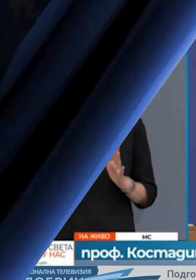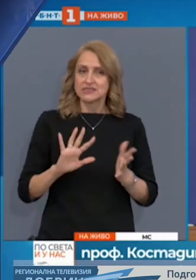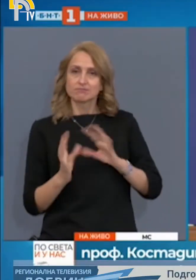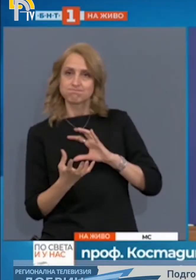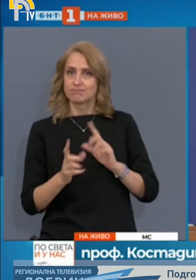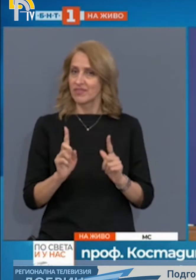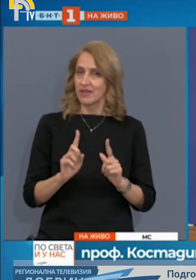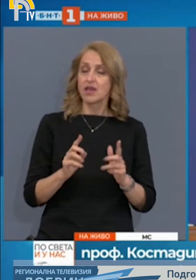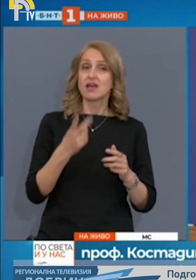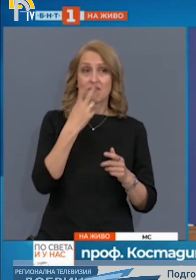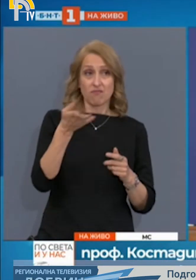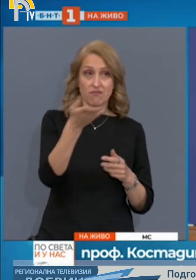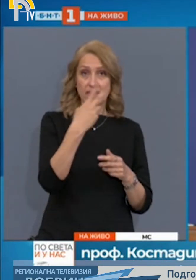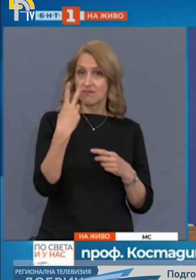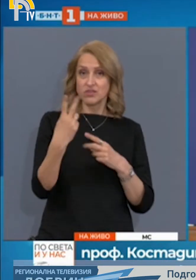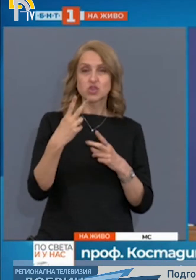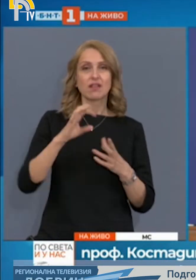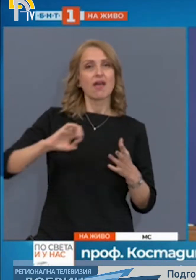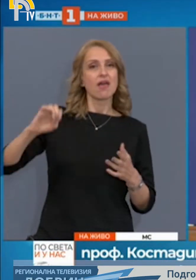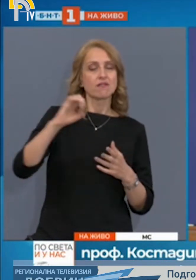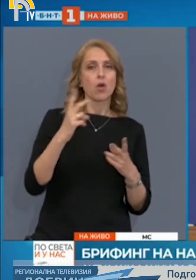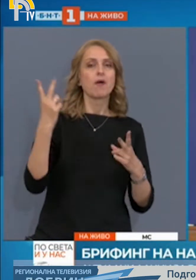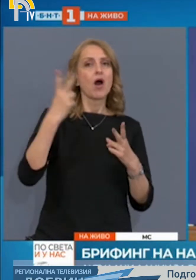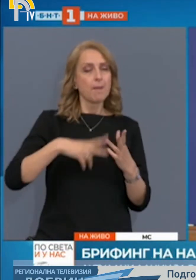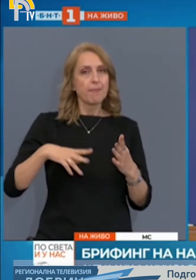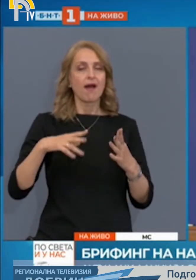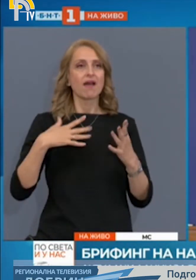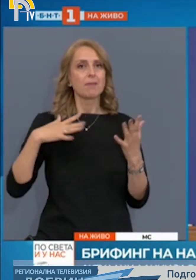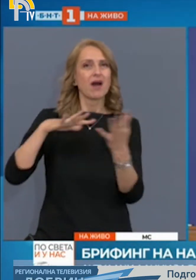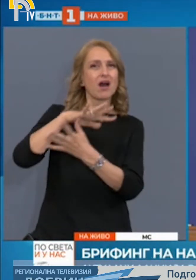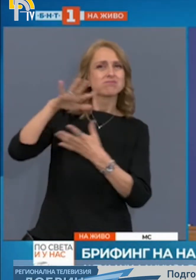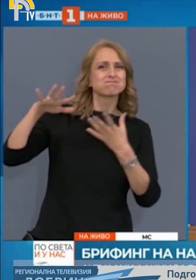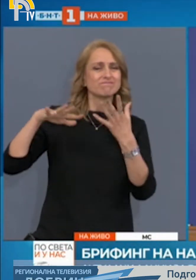Европа отново е в патова ситуация и Европа се готви за трета вълна.